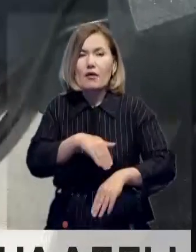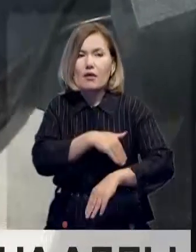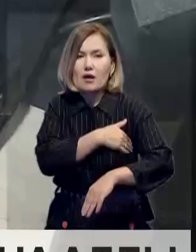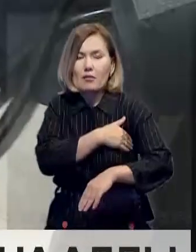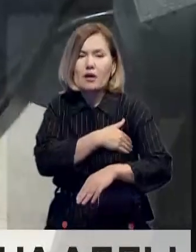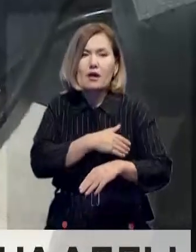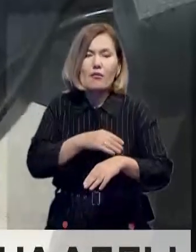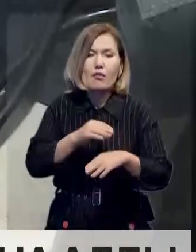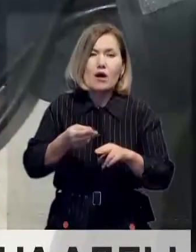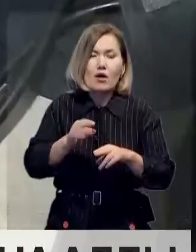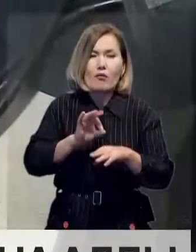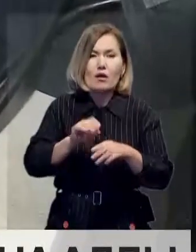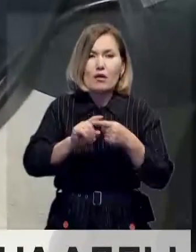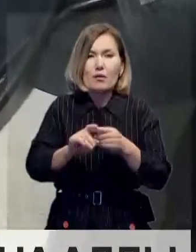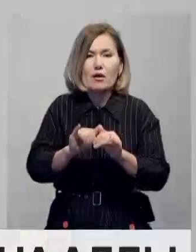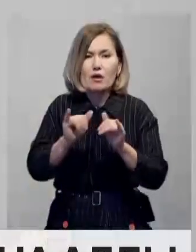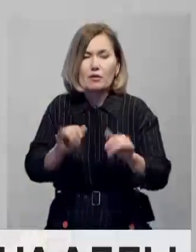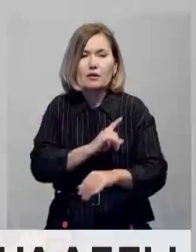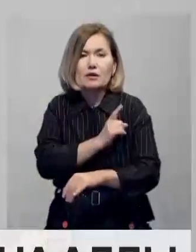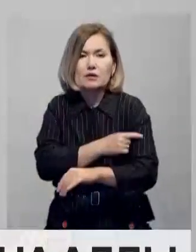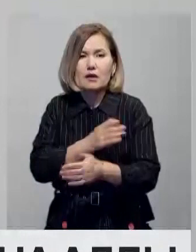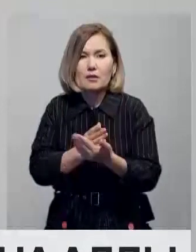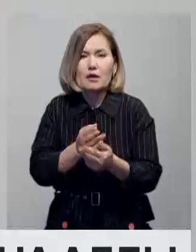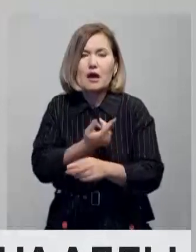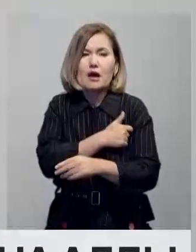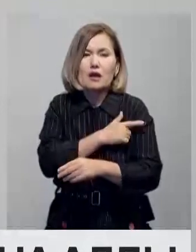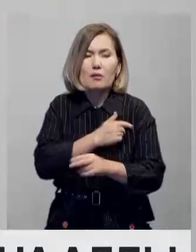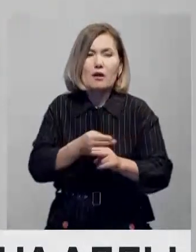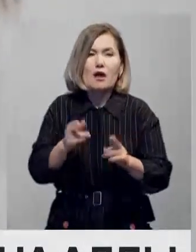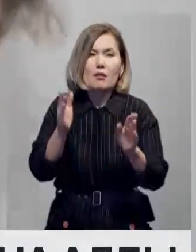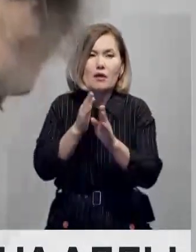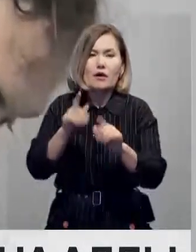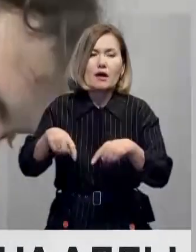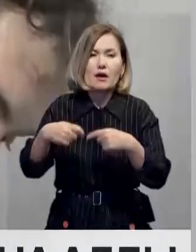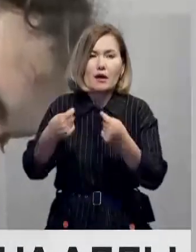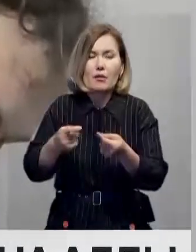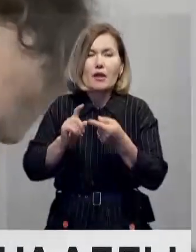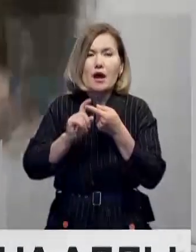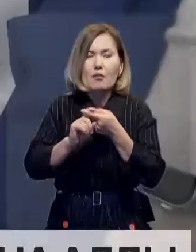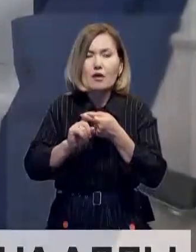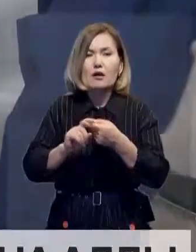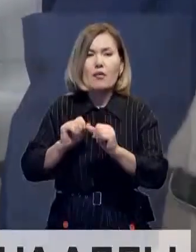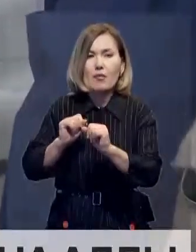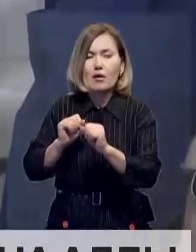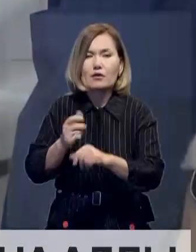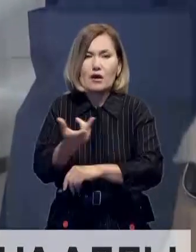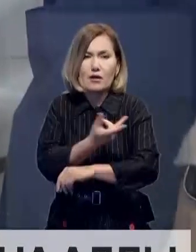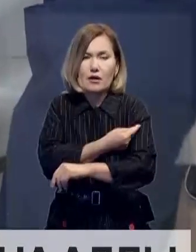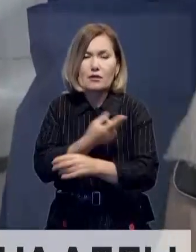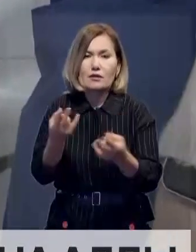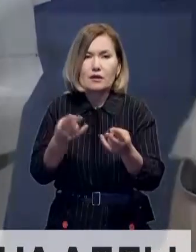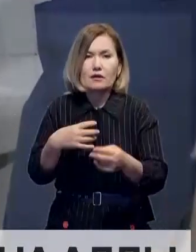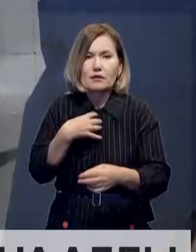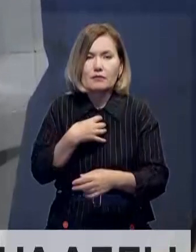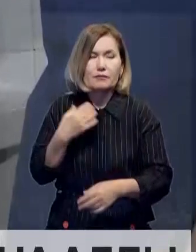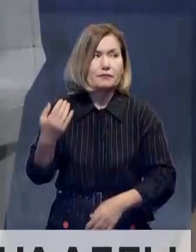жеті респираторлы вирустық инфекцияның өршігені байқалады. Дәрігерлер ауа арқылы таралатын ауруларға төтеп берудің жалғыз жолы вакцина